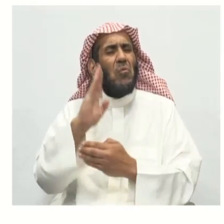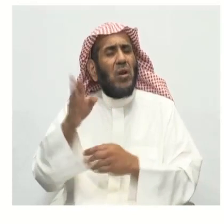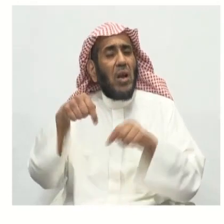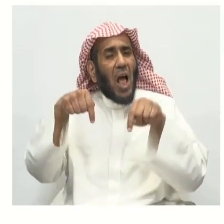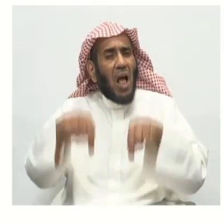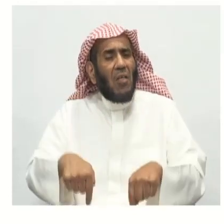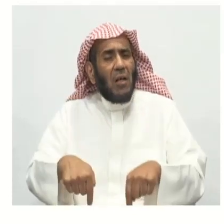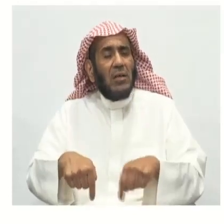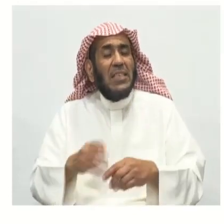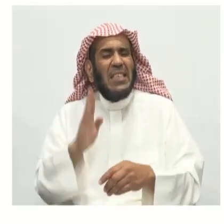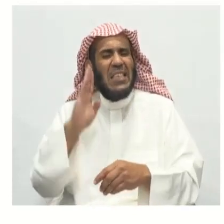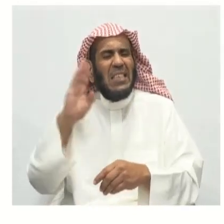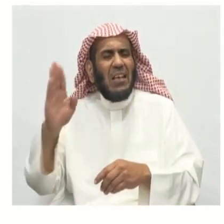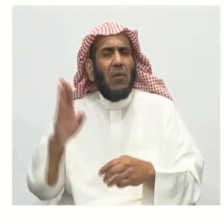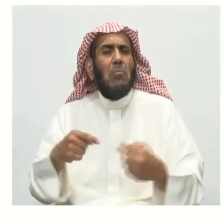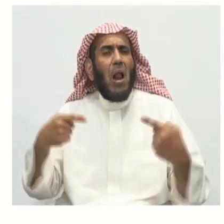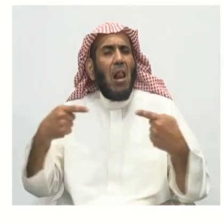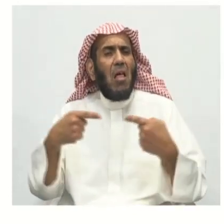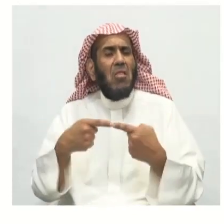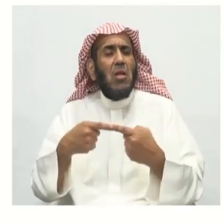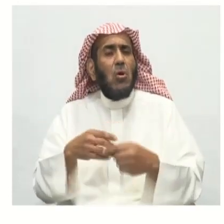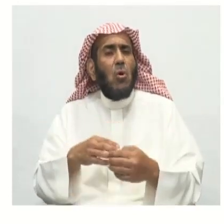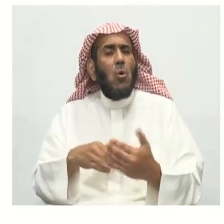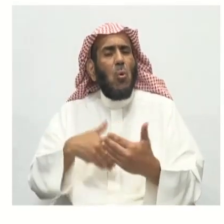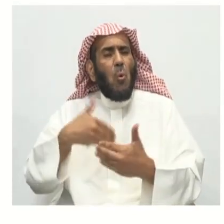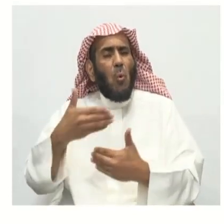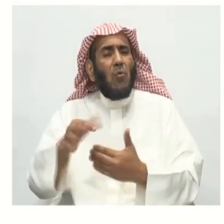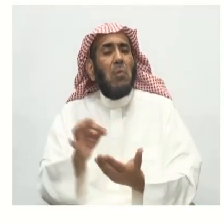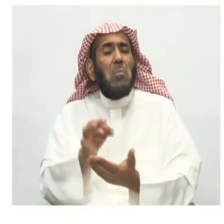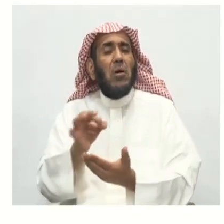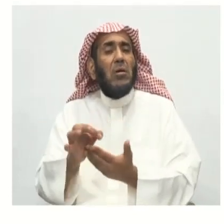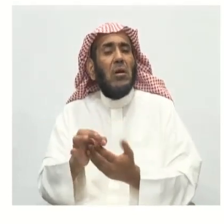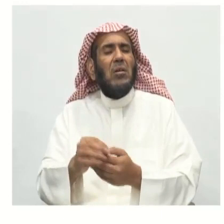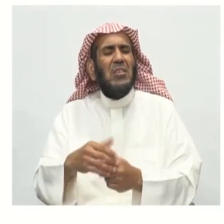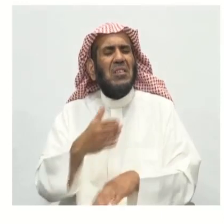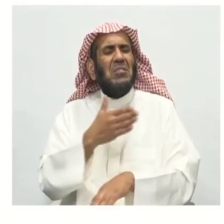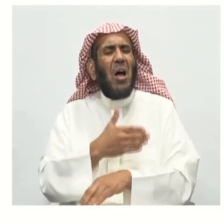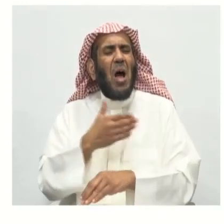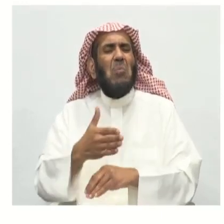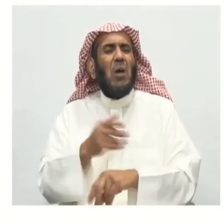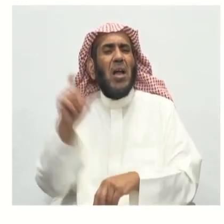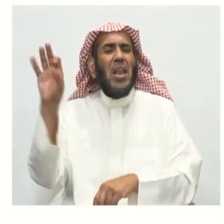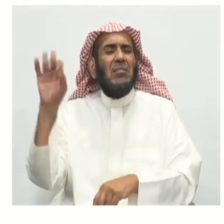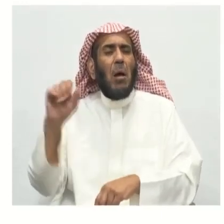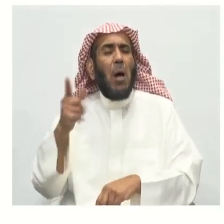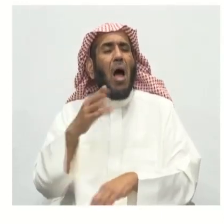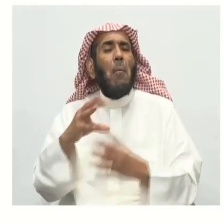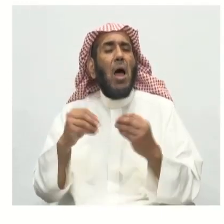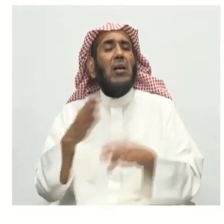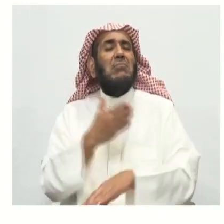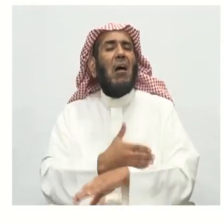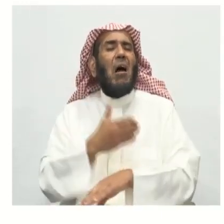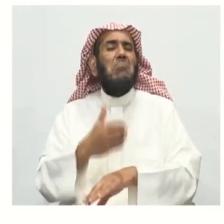هذا اي السفر الذي جاوز فيه المكان نصبا اي تعبا